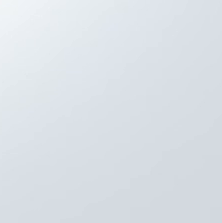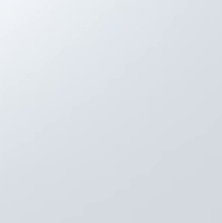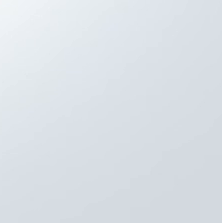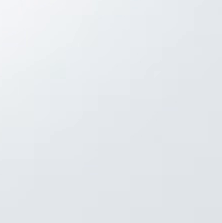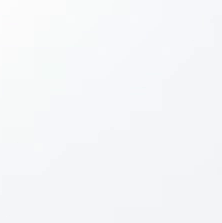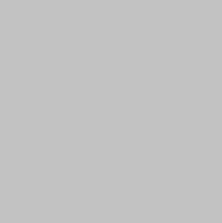hai